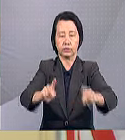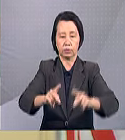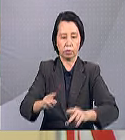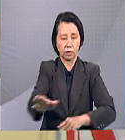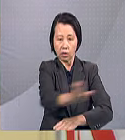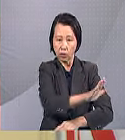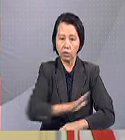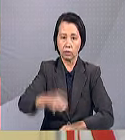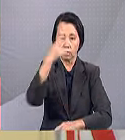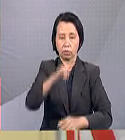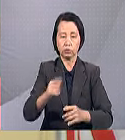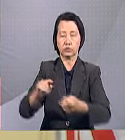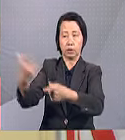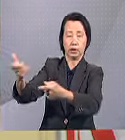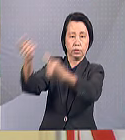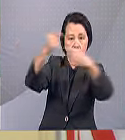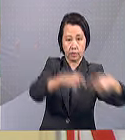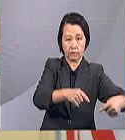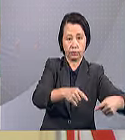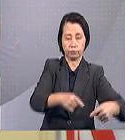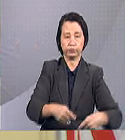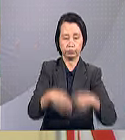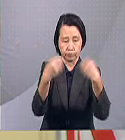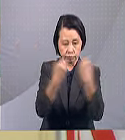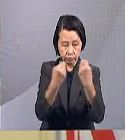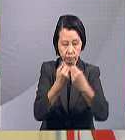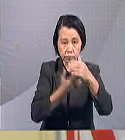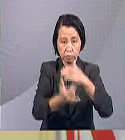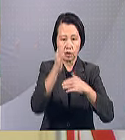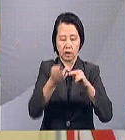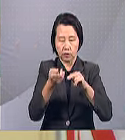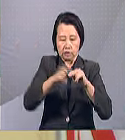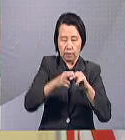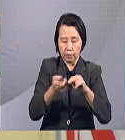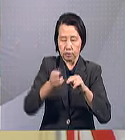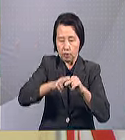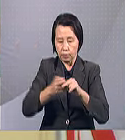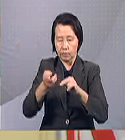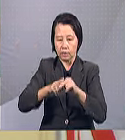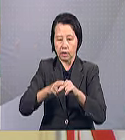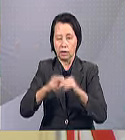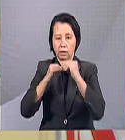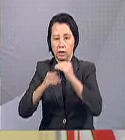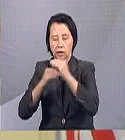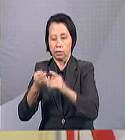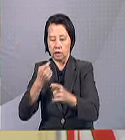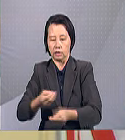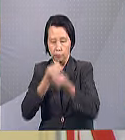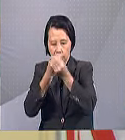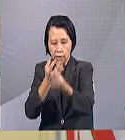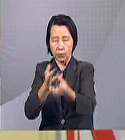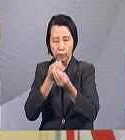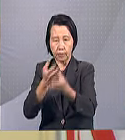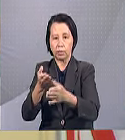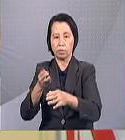anak qaryah lain untuk hadir. Kapasiti ini akan ditambah secara berperingkat dengan makluman dari semasa ke